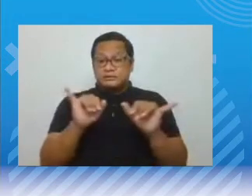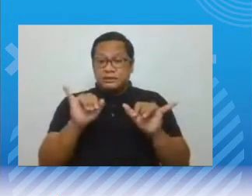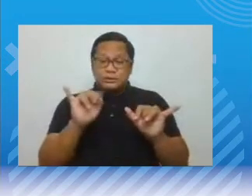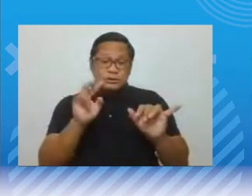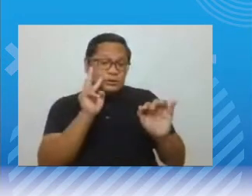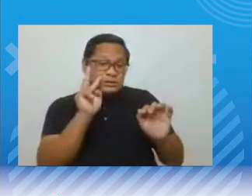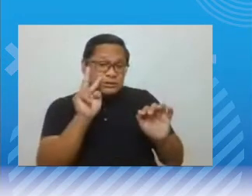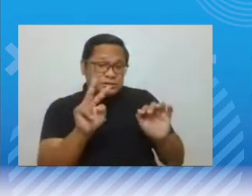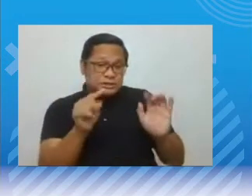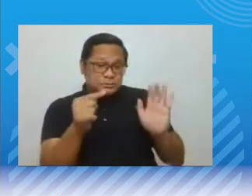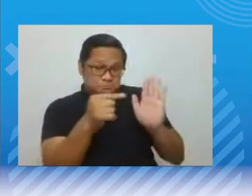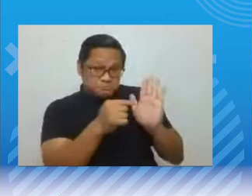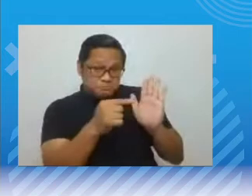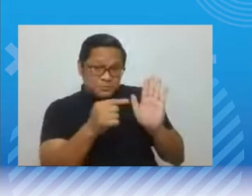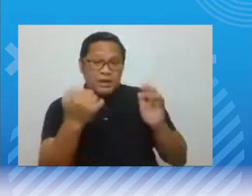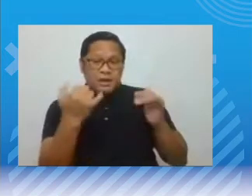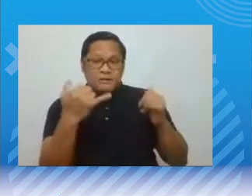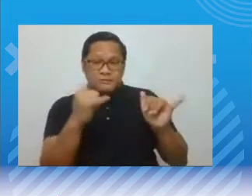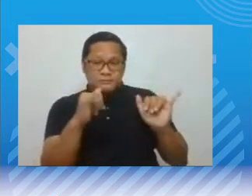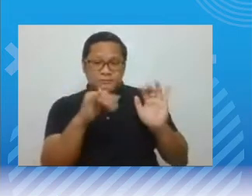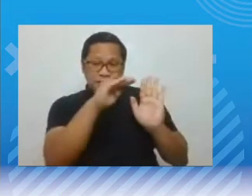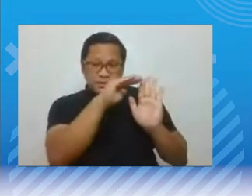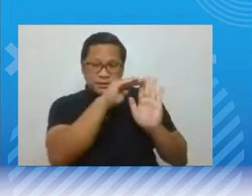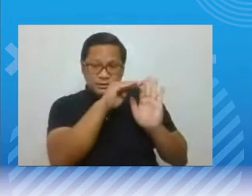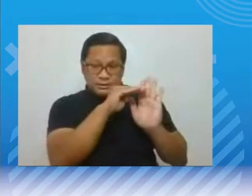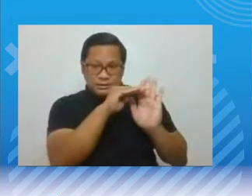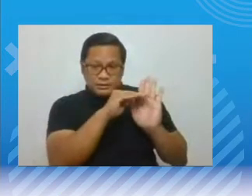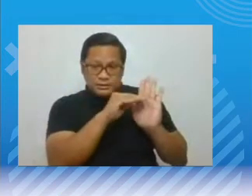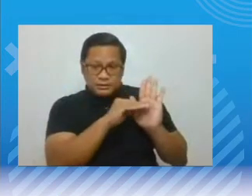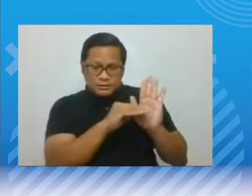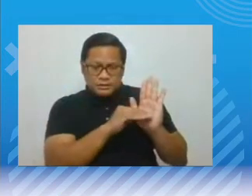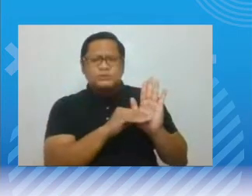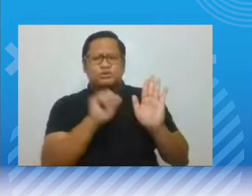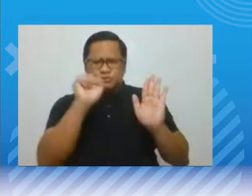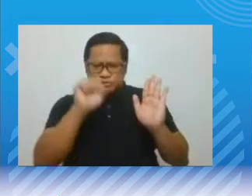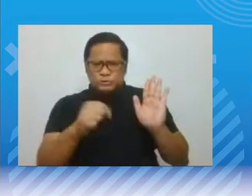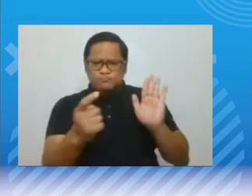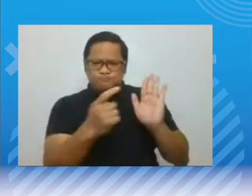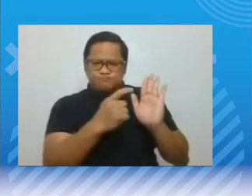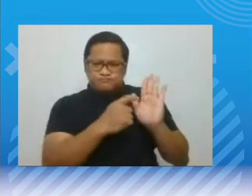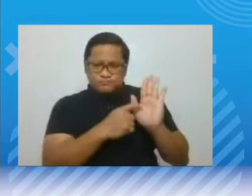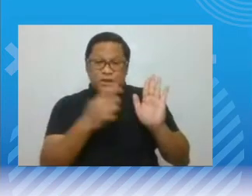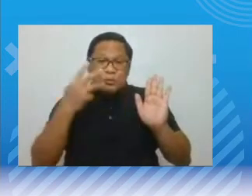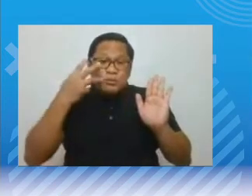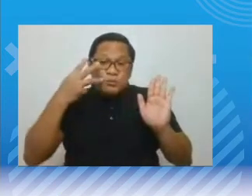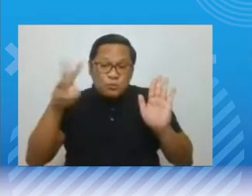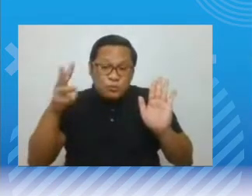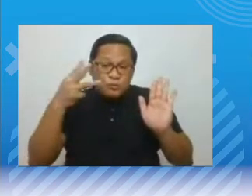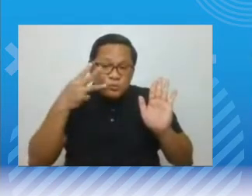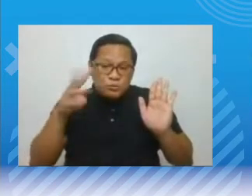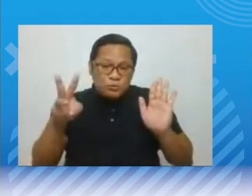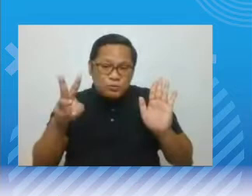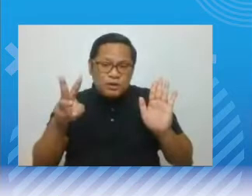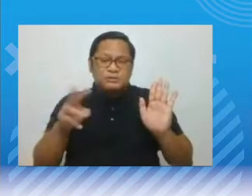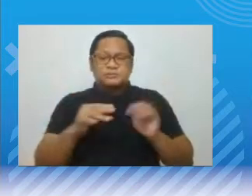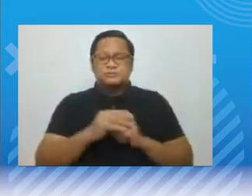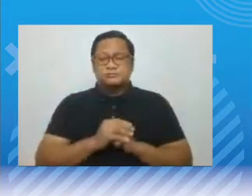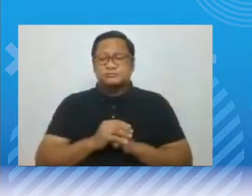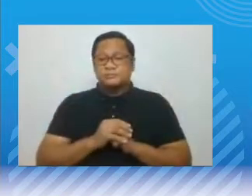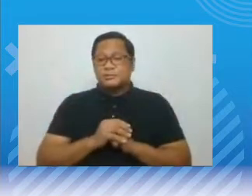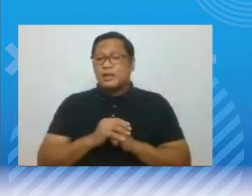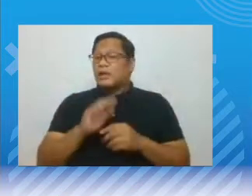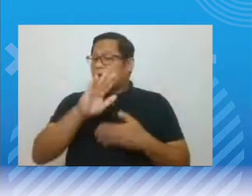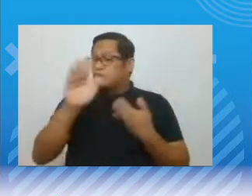Research O Clock at mape-play niyo po hindi lang po yung kabanata na yun ng Research O Clock pero lahat po